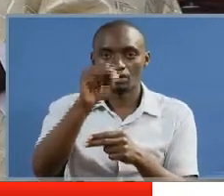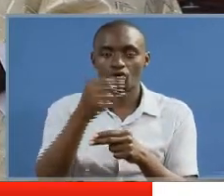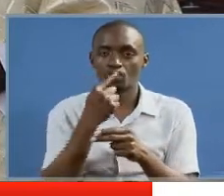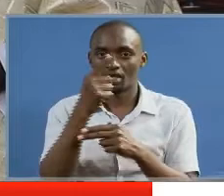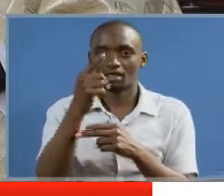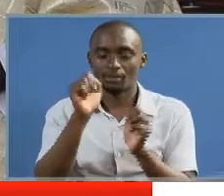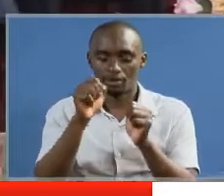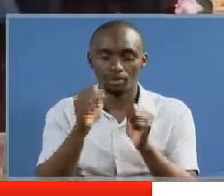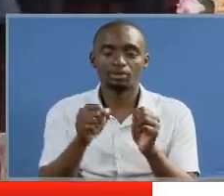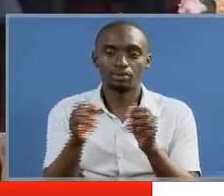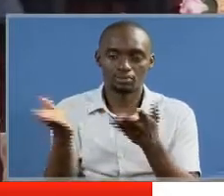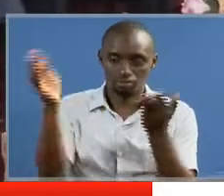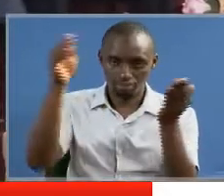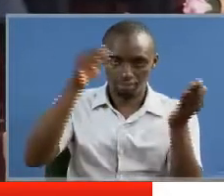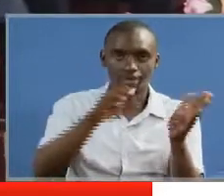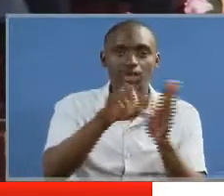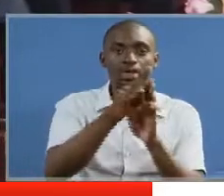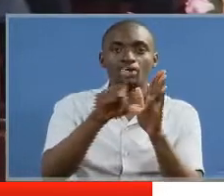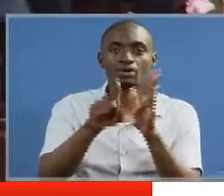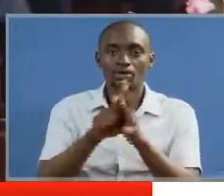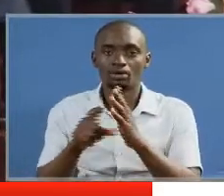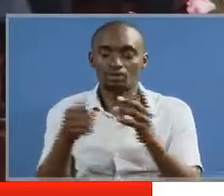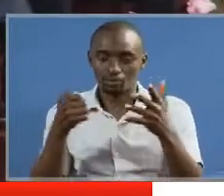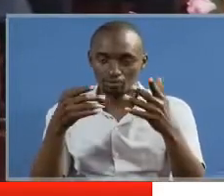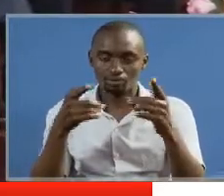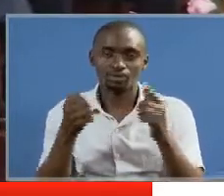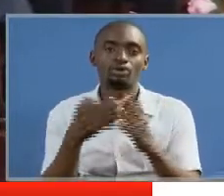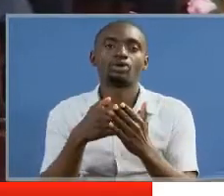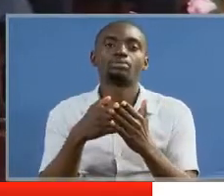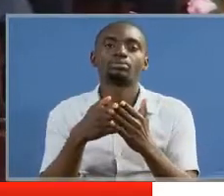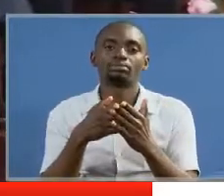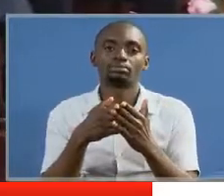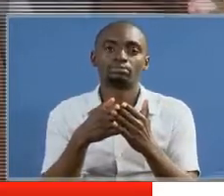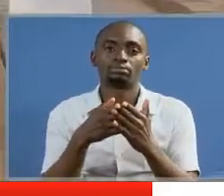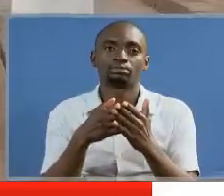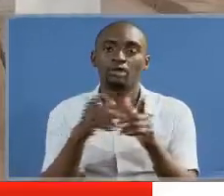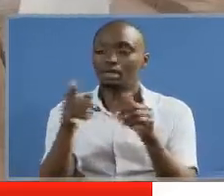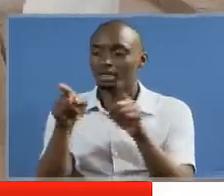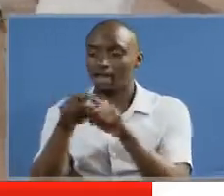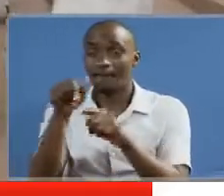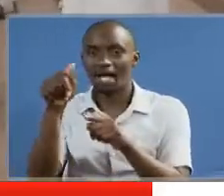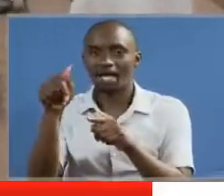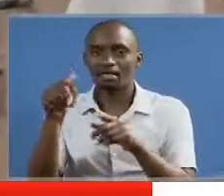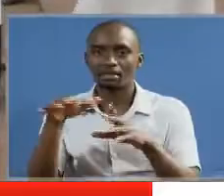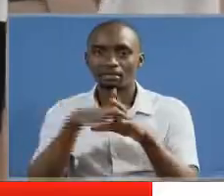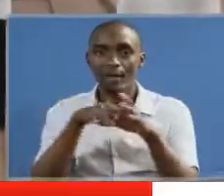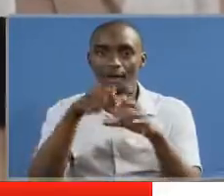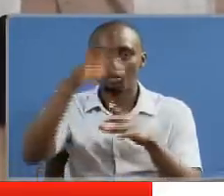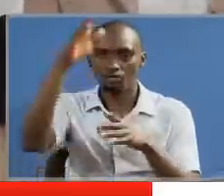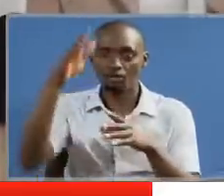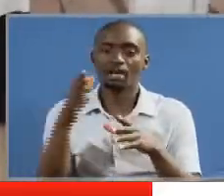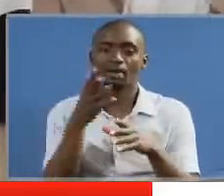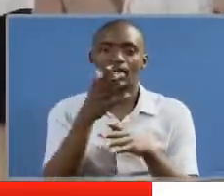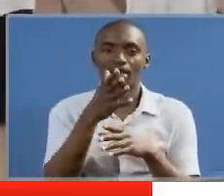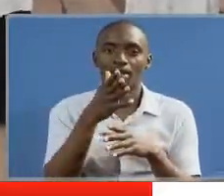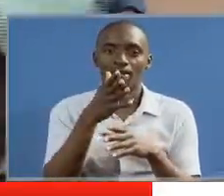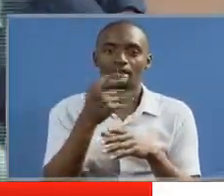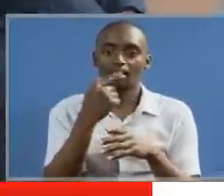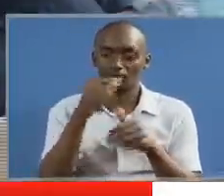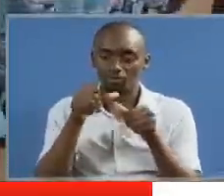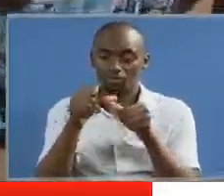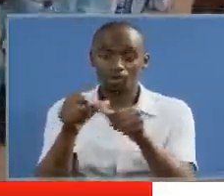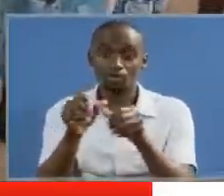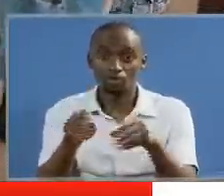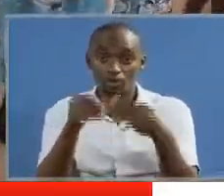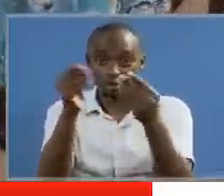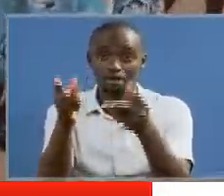bungeni utakaopinga matoleo kanisani. Wabunge walioandamana na Ruto kuchangia mswada wa kuendelea kutoa mchango